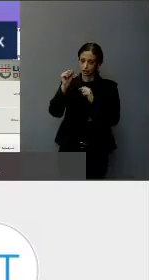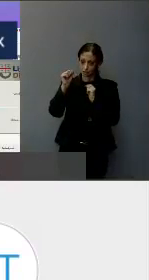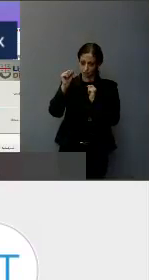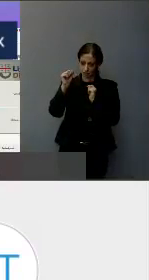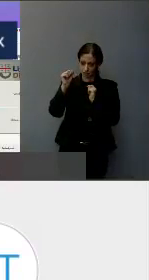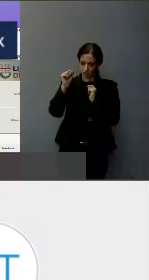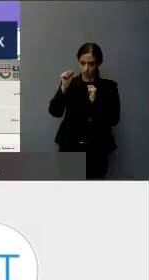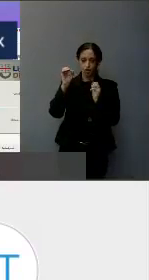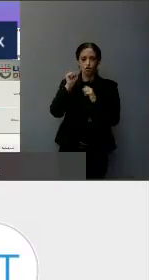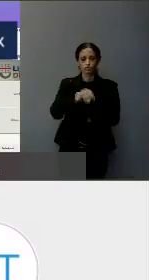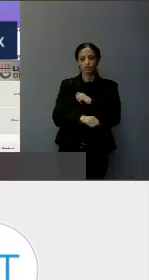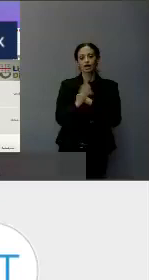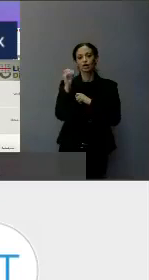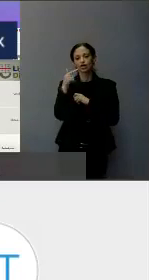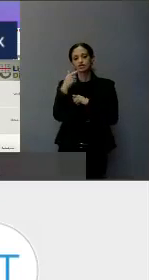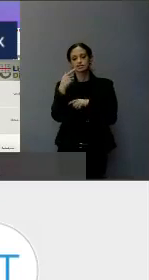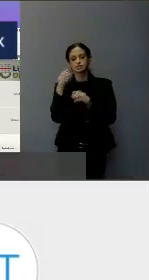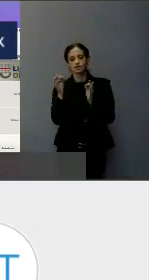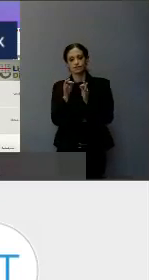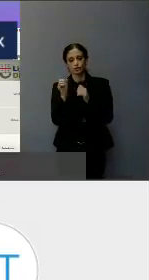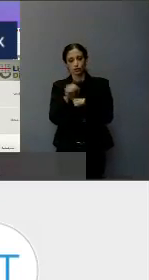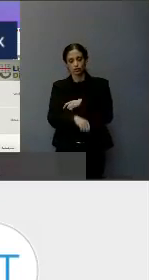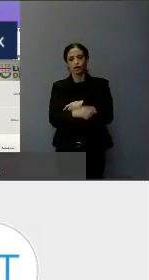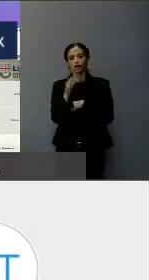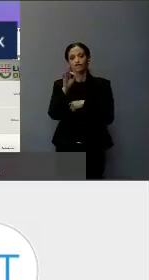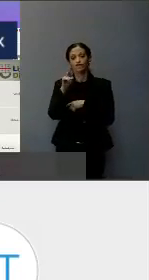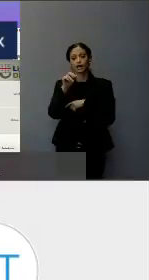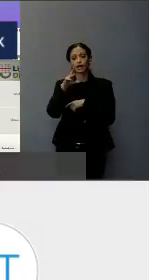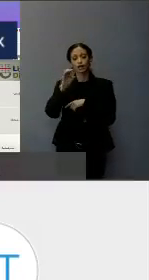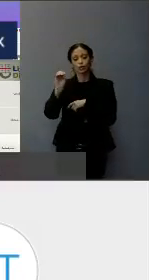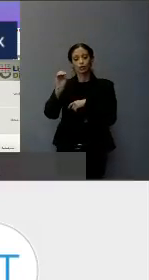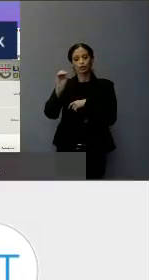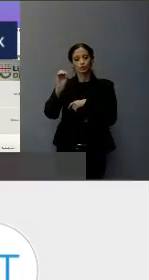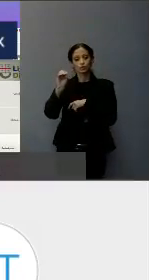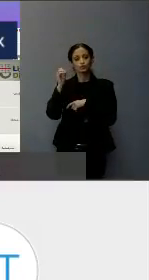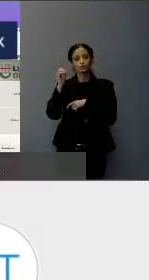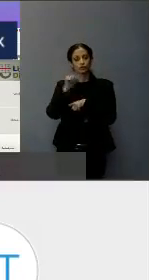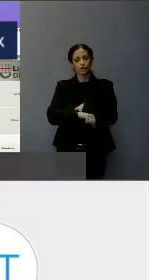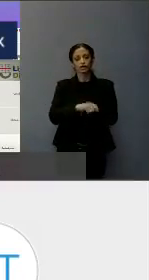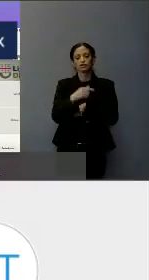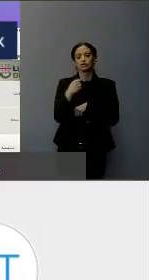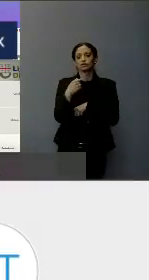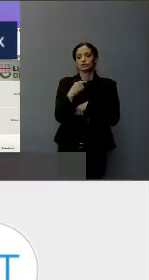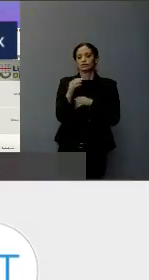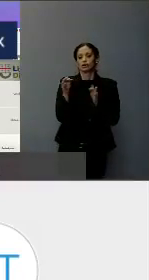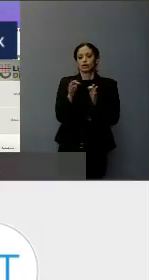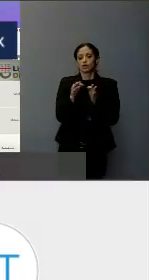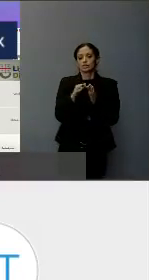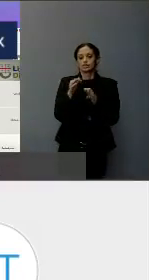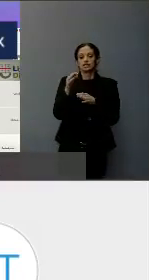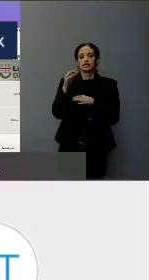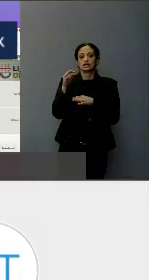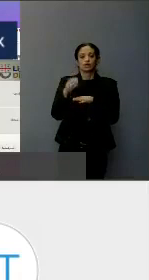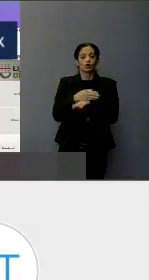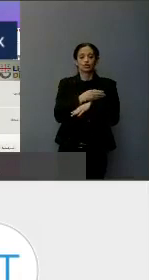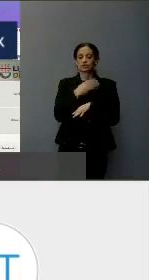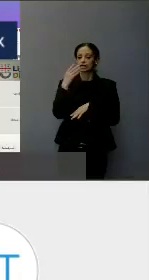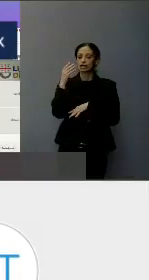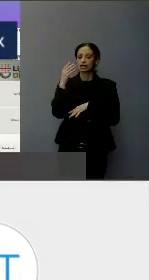sembrare consigliere ferrero contrario consigliere grillo